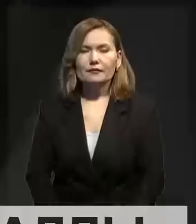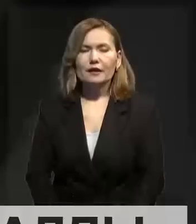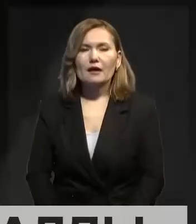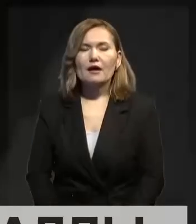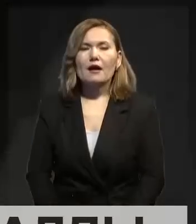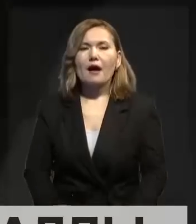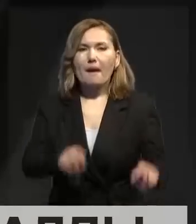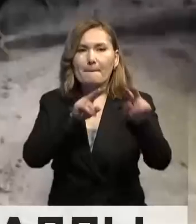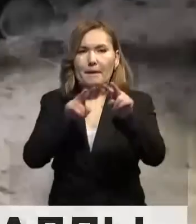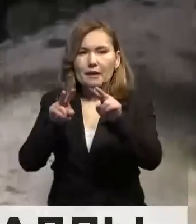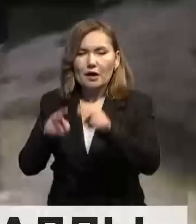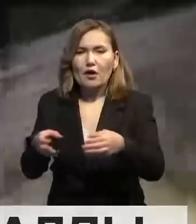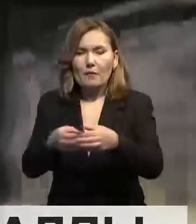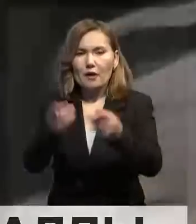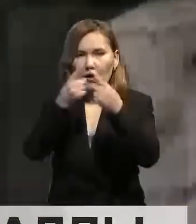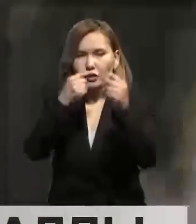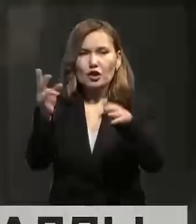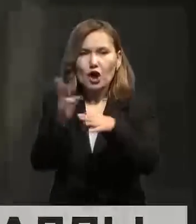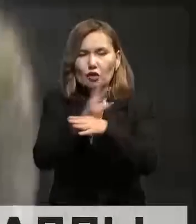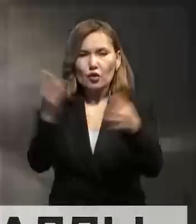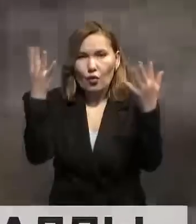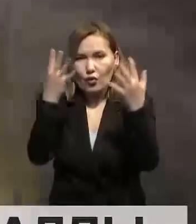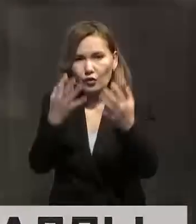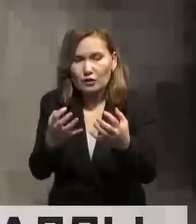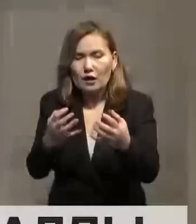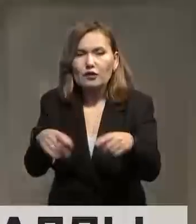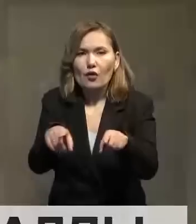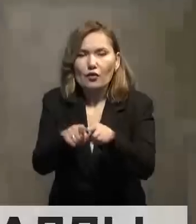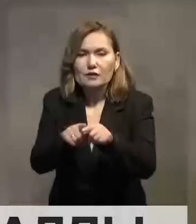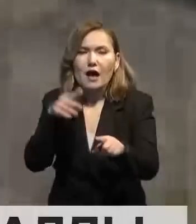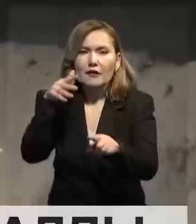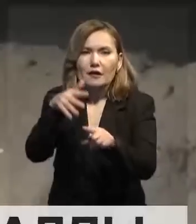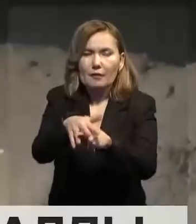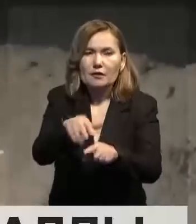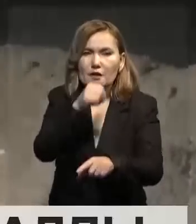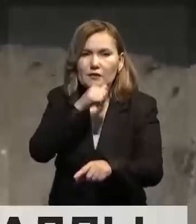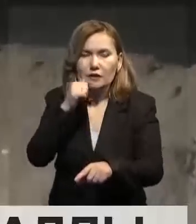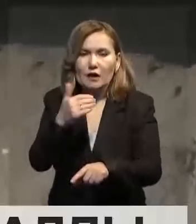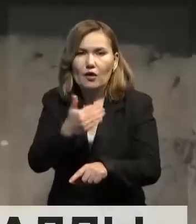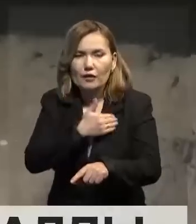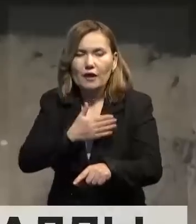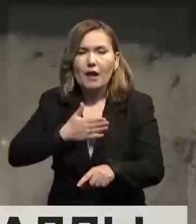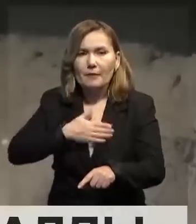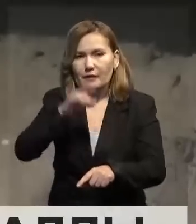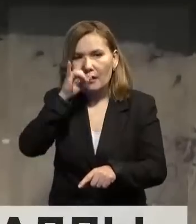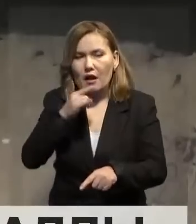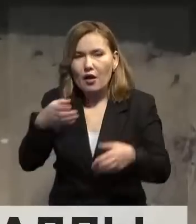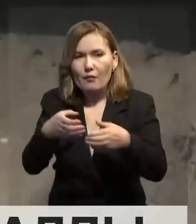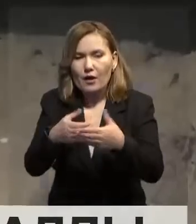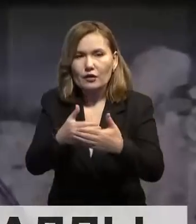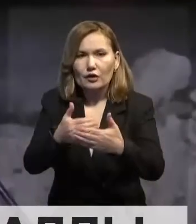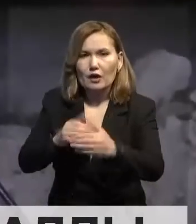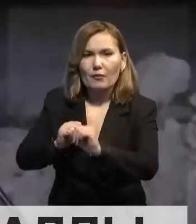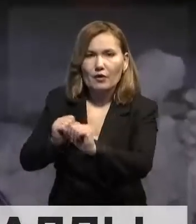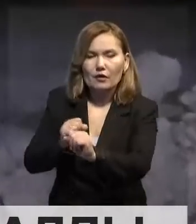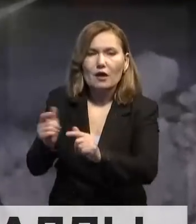Барлаушылардың мәліметінше қарулы жасақ түн жамыла қорғаныс шебін басып алмақ ниетте. Теңіз жаяу әскерінің тас түйін дайын жатқандан жау хабарсыз.